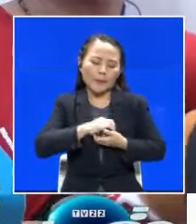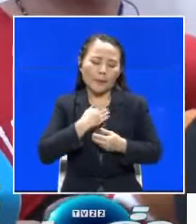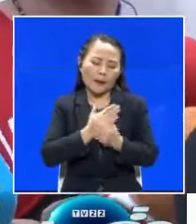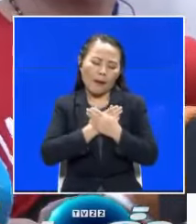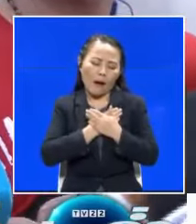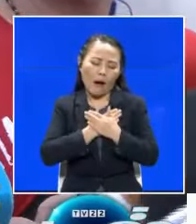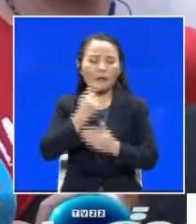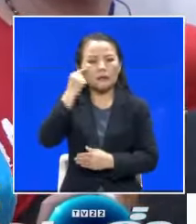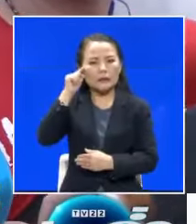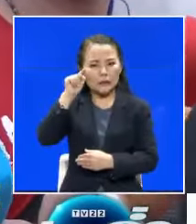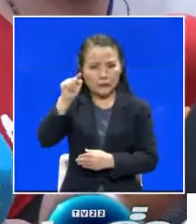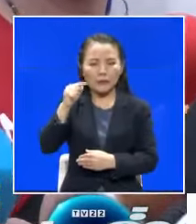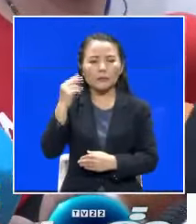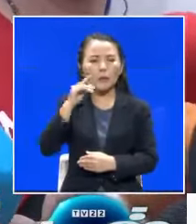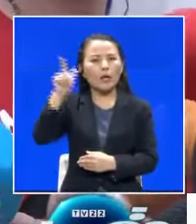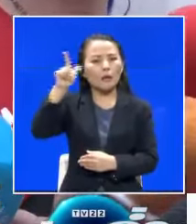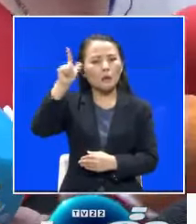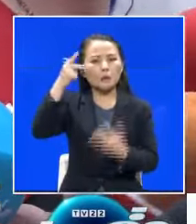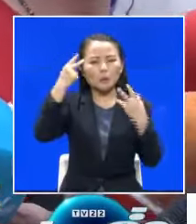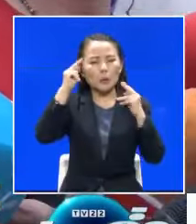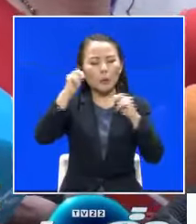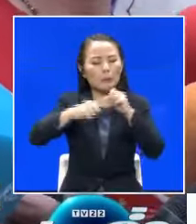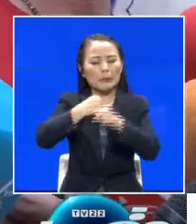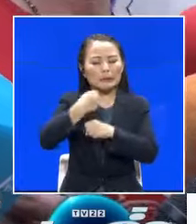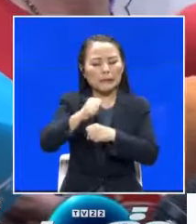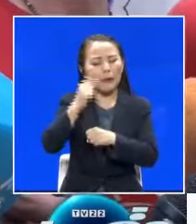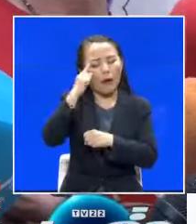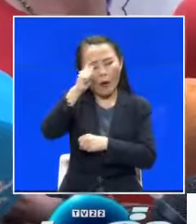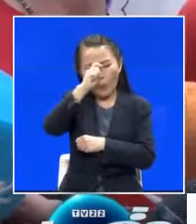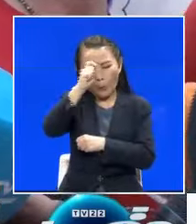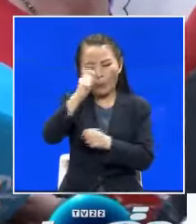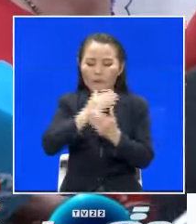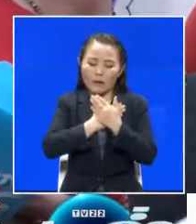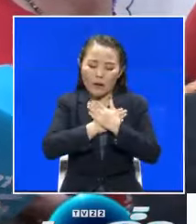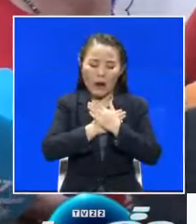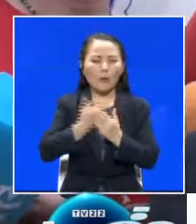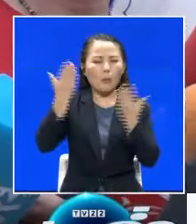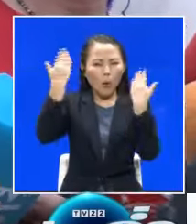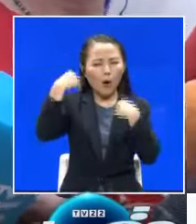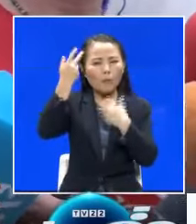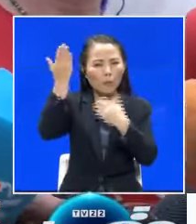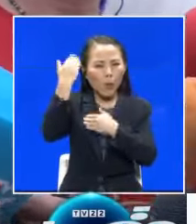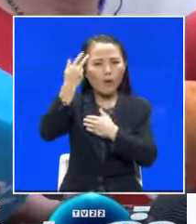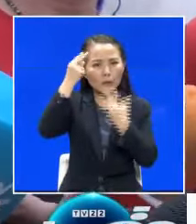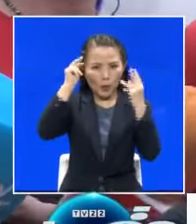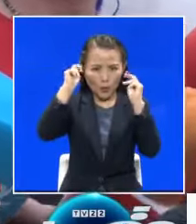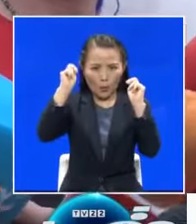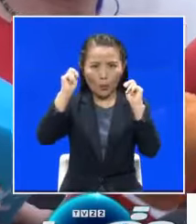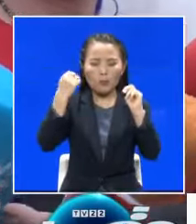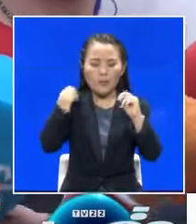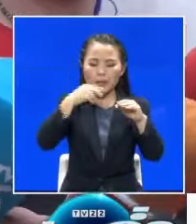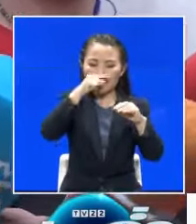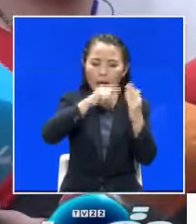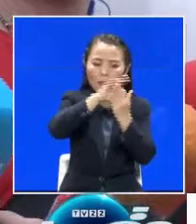และคิดถึงศรัทธาในตัวอดีตนายกทักษิณมาหลายสิบปีเป็นอดีตนายกรัฐมนตรีที่บริหารประเทศได้สำเร็จในหลายเรื่